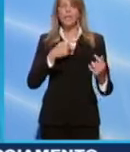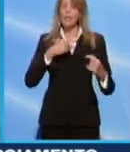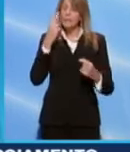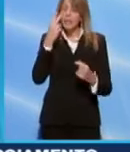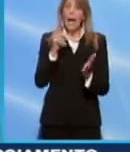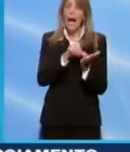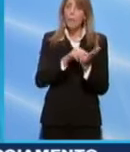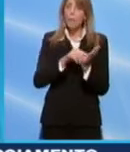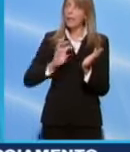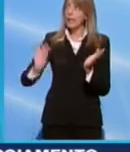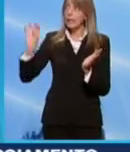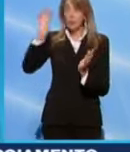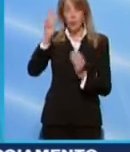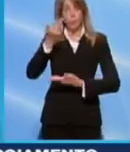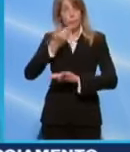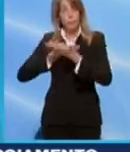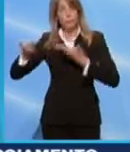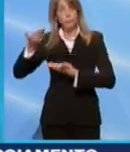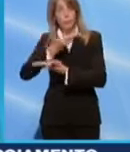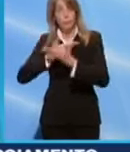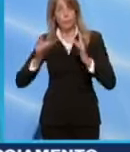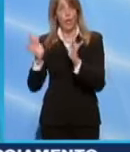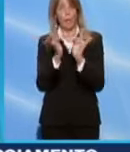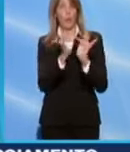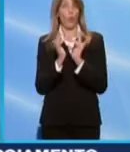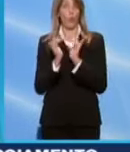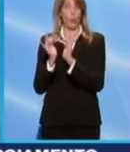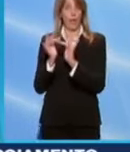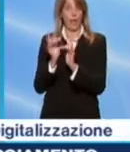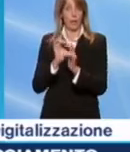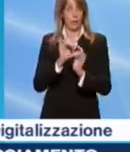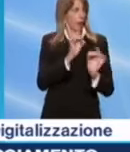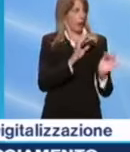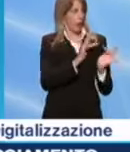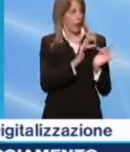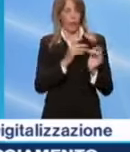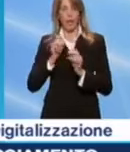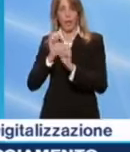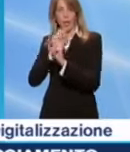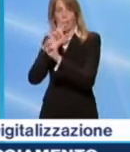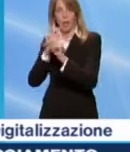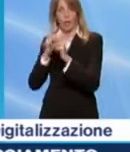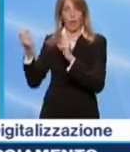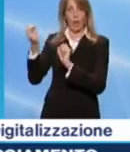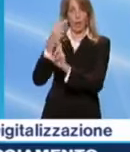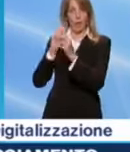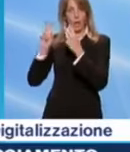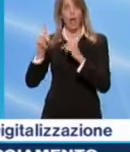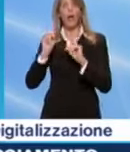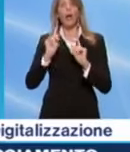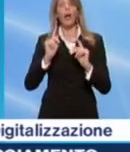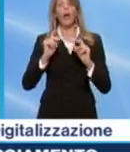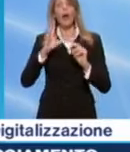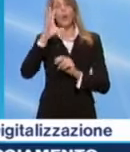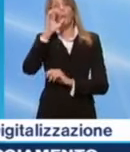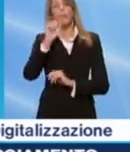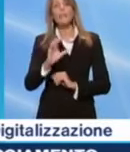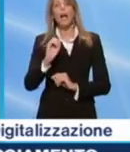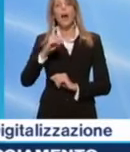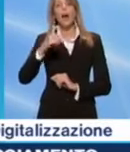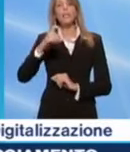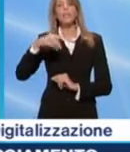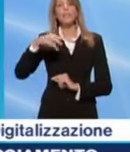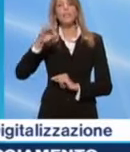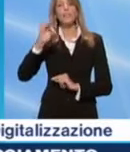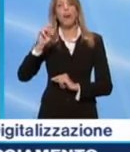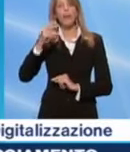delle applicazioni di notifica di esposizione di contatto. Secondo uno studio condotto dall'Università di Oxford,